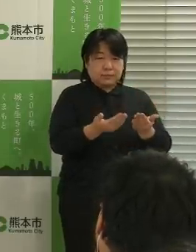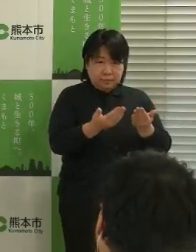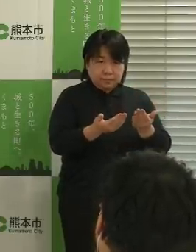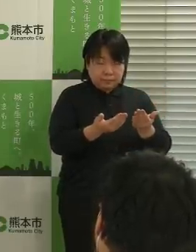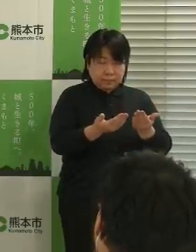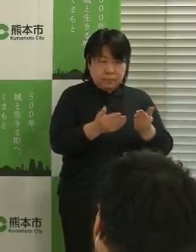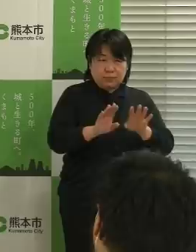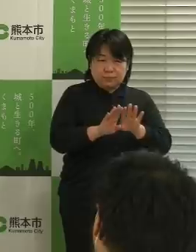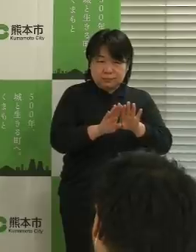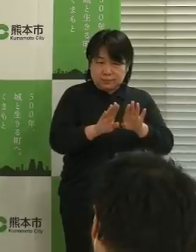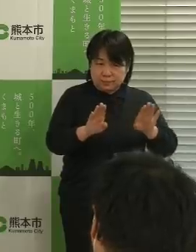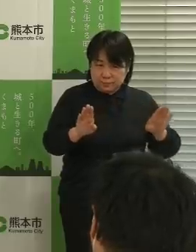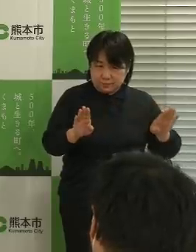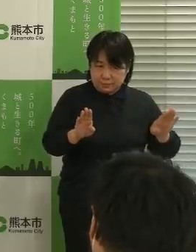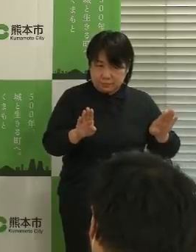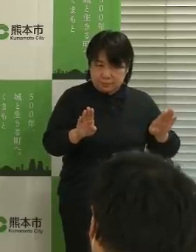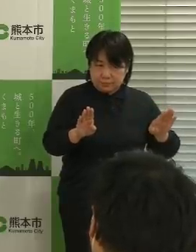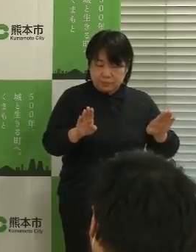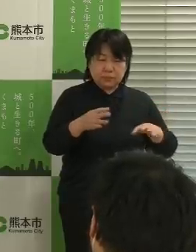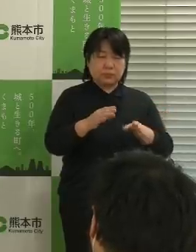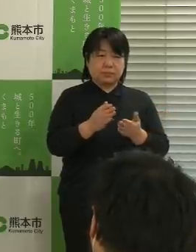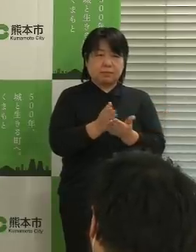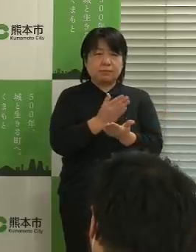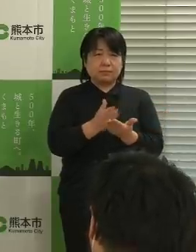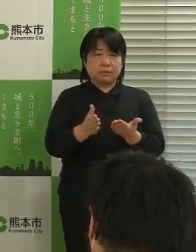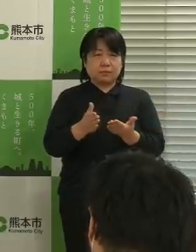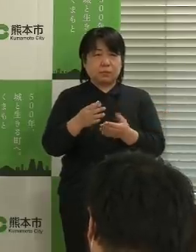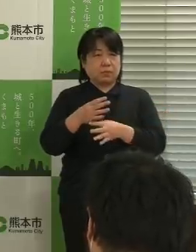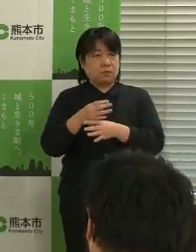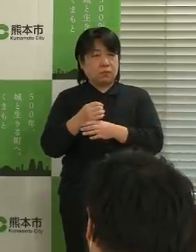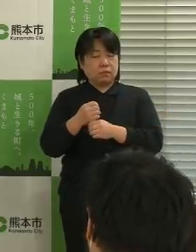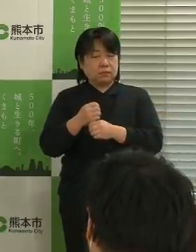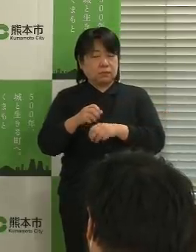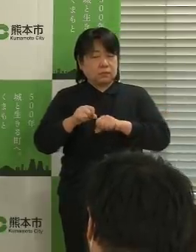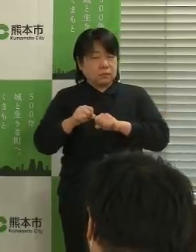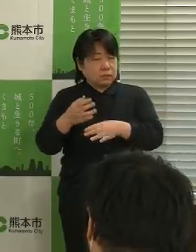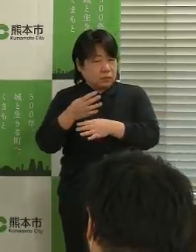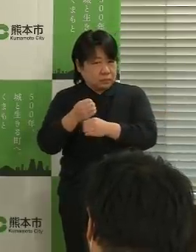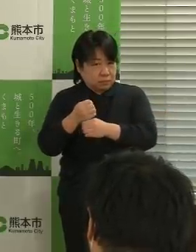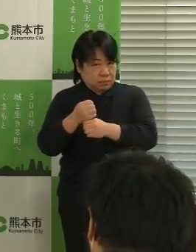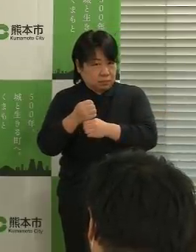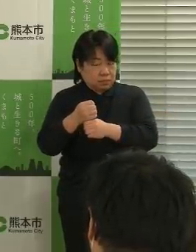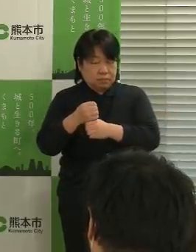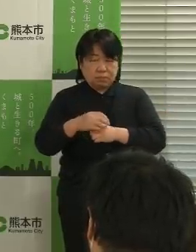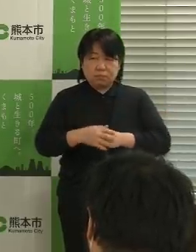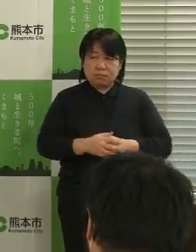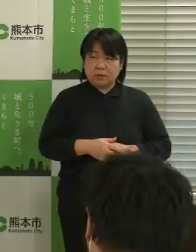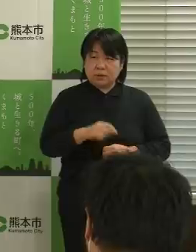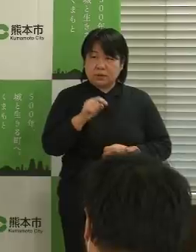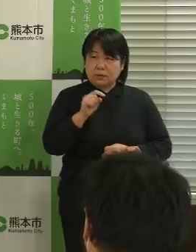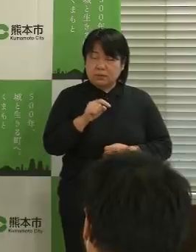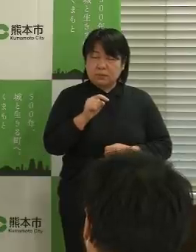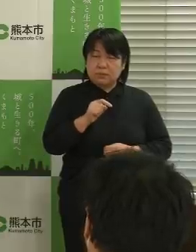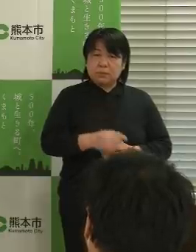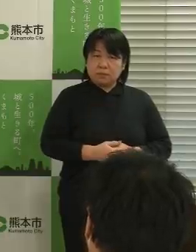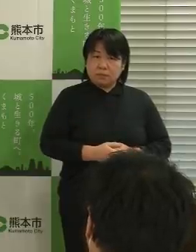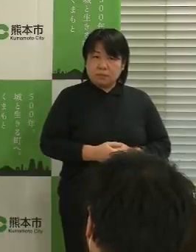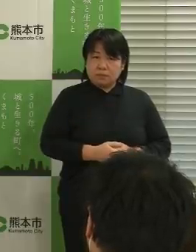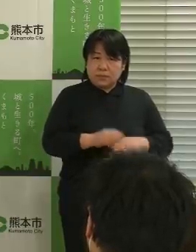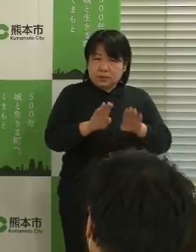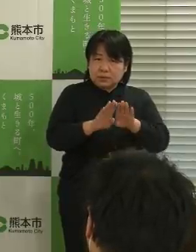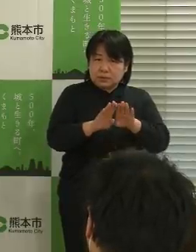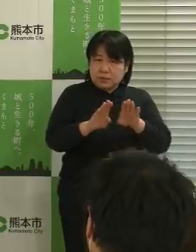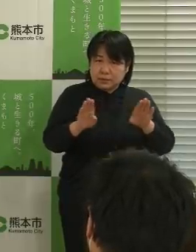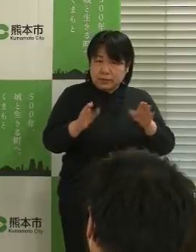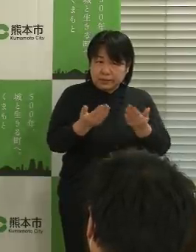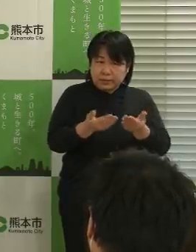開しますという判断をじゃあいつするのかと。でまあこれは再開